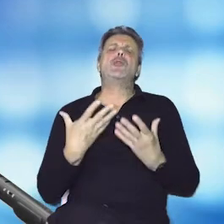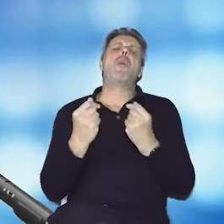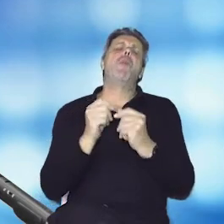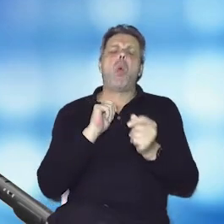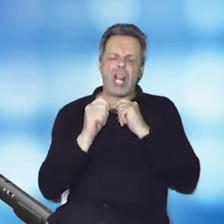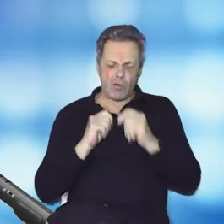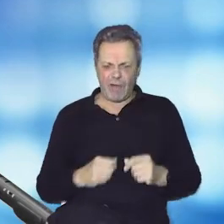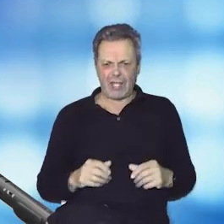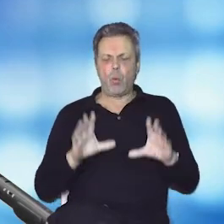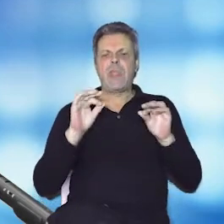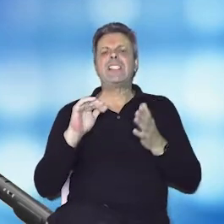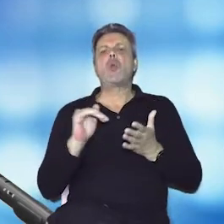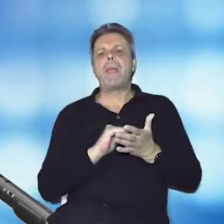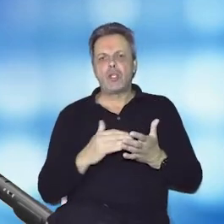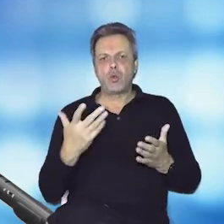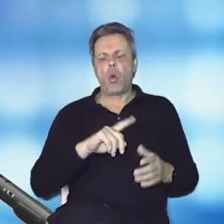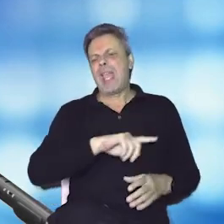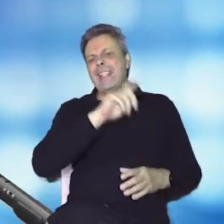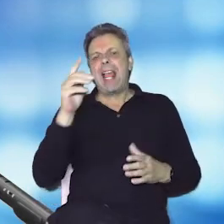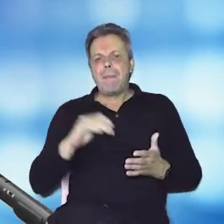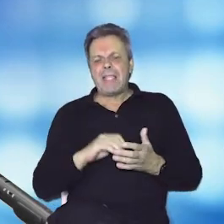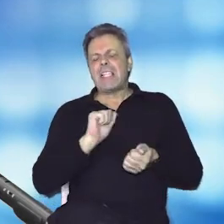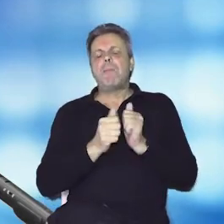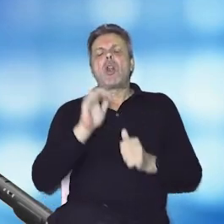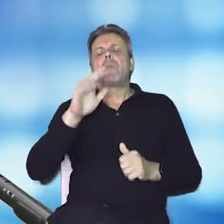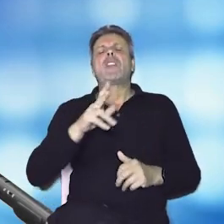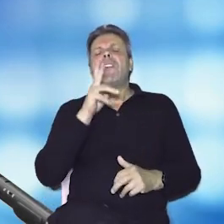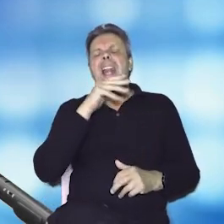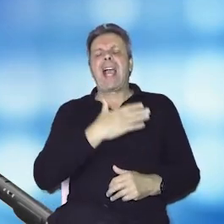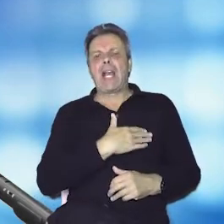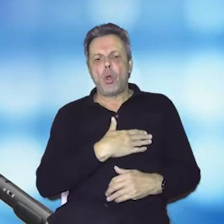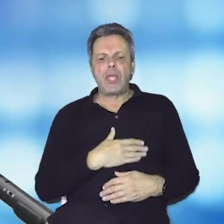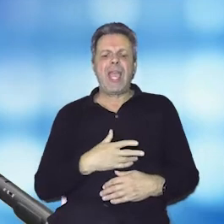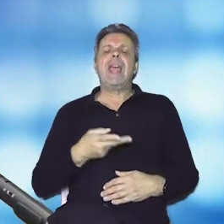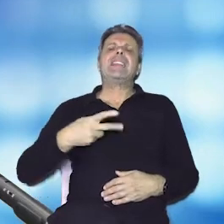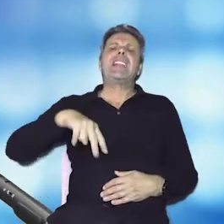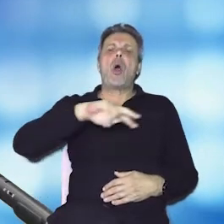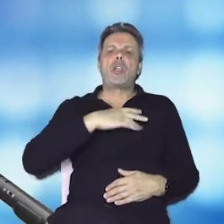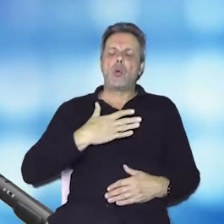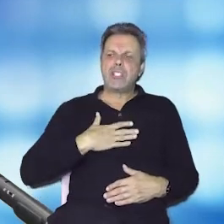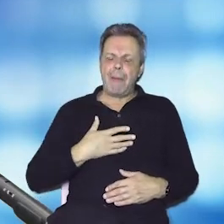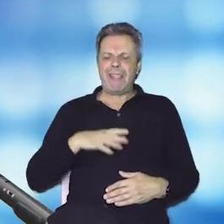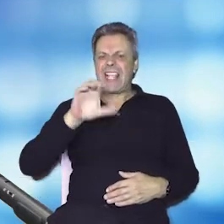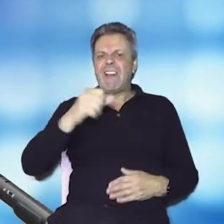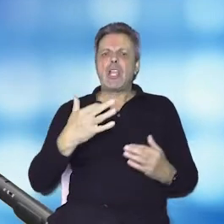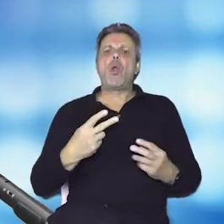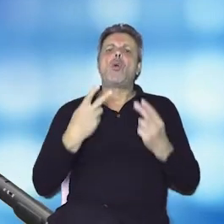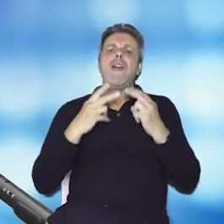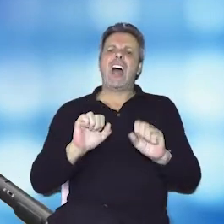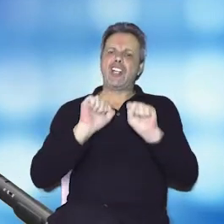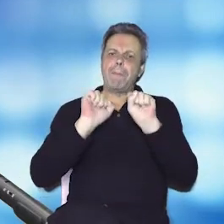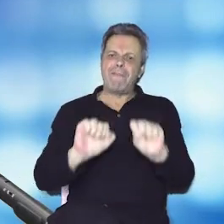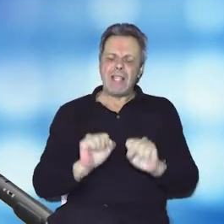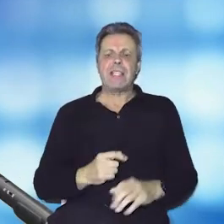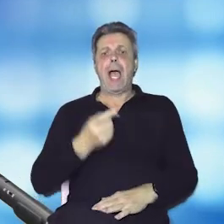puno razgovarati u 10. mjesecu, koji je cijeli mjesec borbe protiv raka dojke, da se okrenu sebi, da shvate koliko je bitna